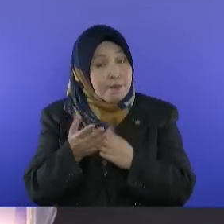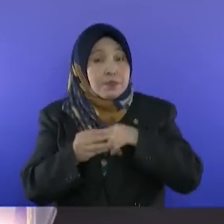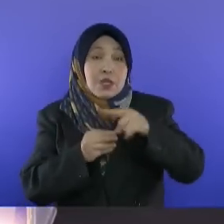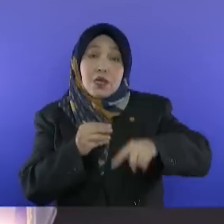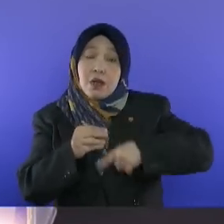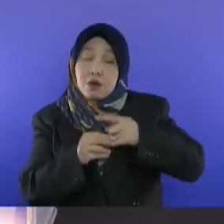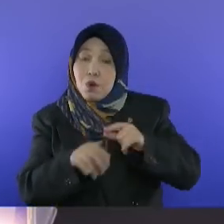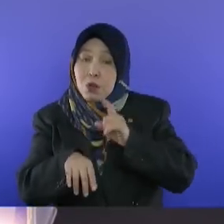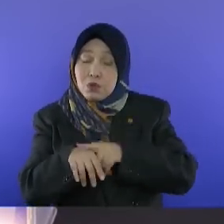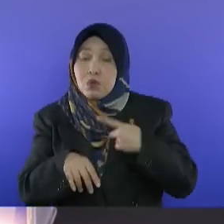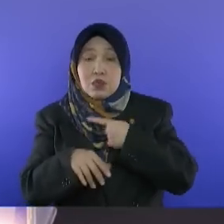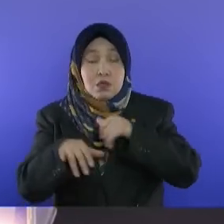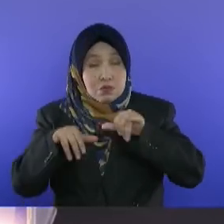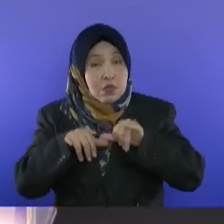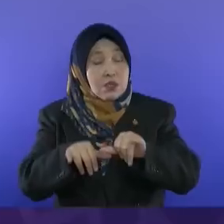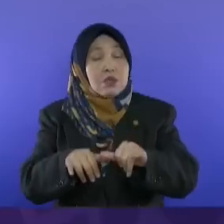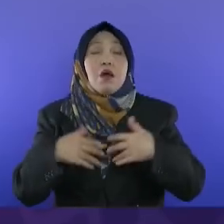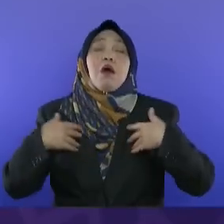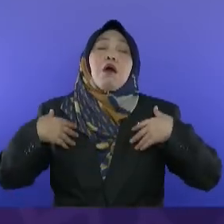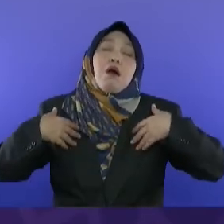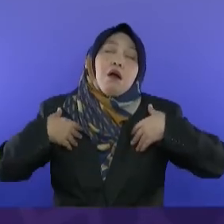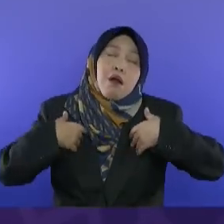kita Istiqomah